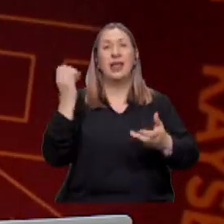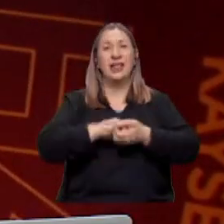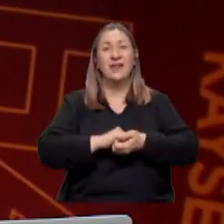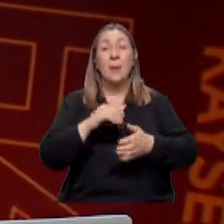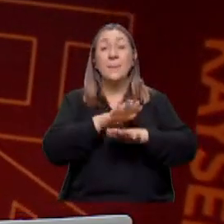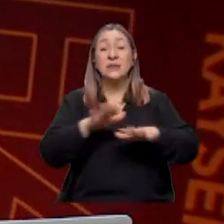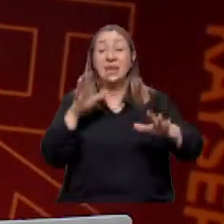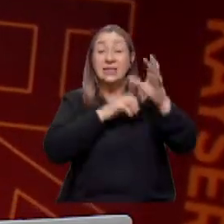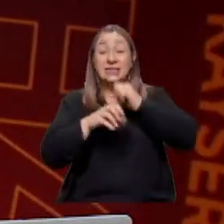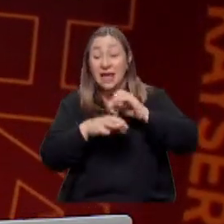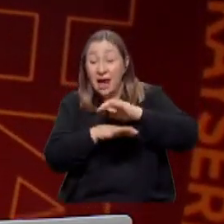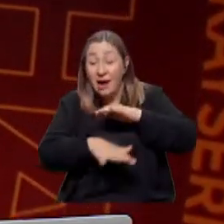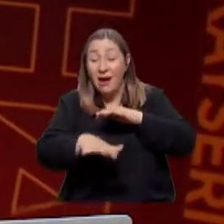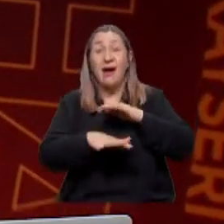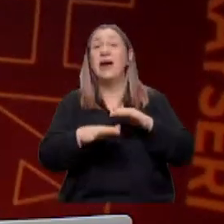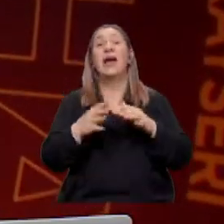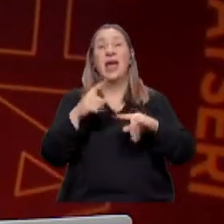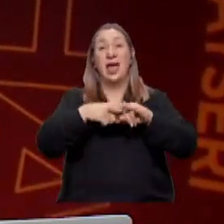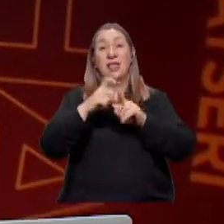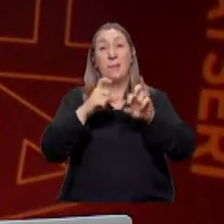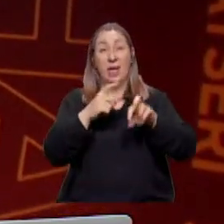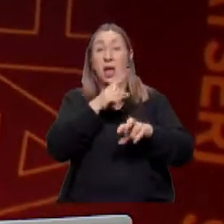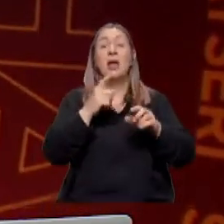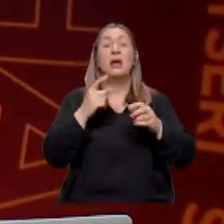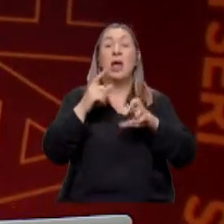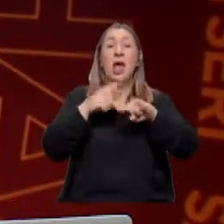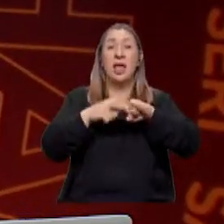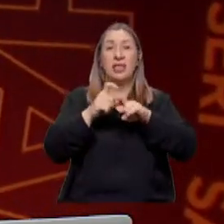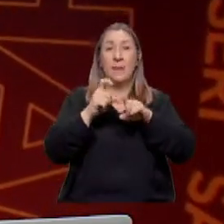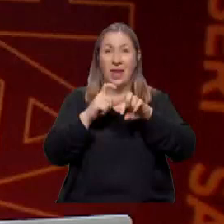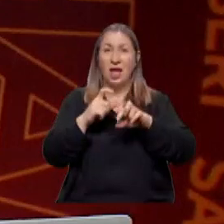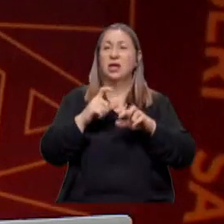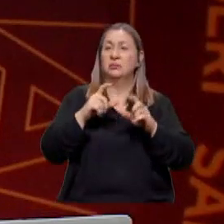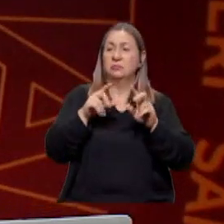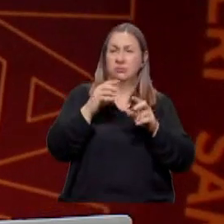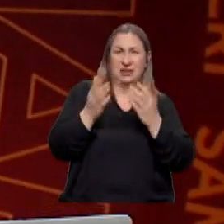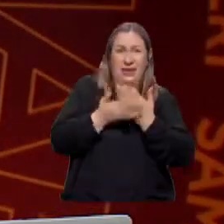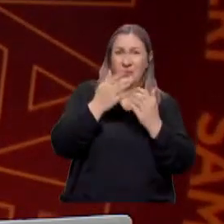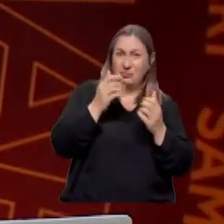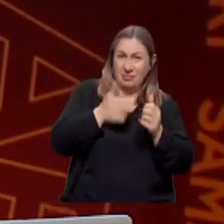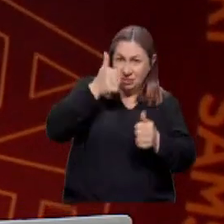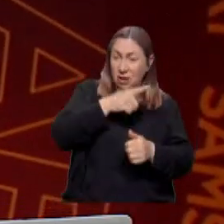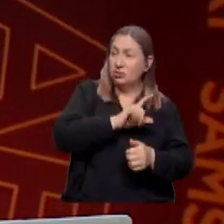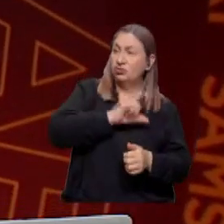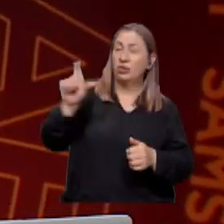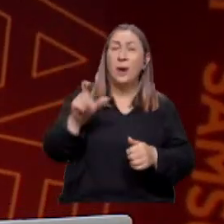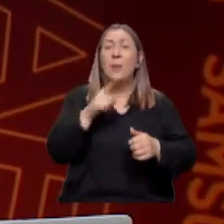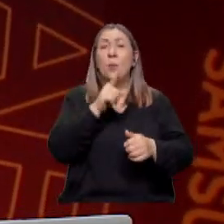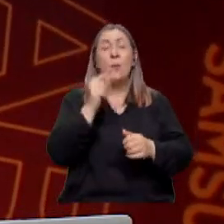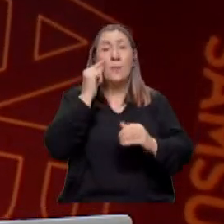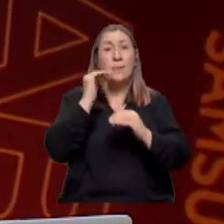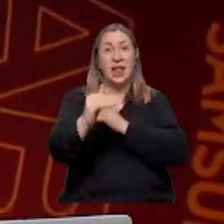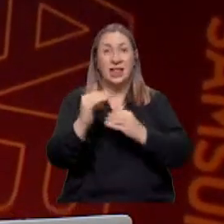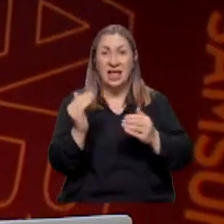masanın gizli ayağı HDP çıkışlarına HDP eş başkanı Mithat Sancar cevap verdi parlamento seçimlerine millet